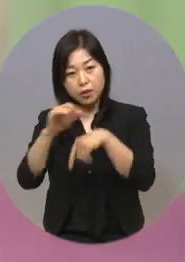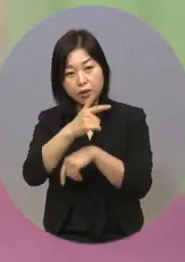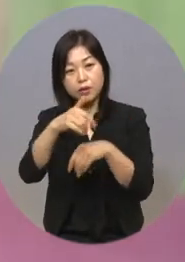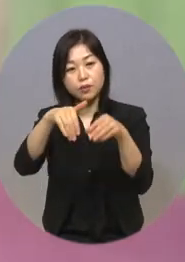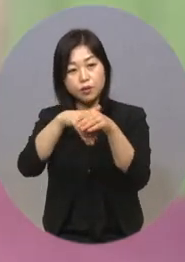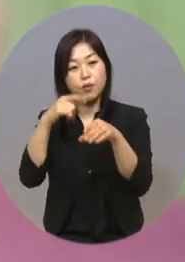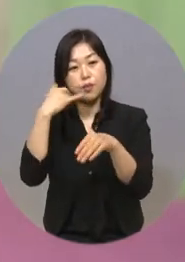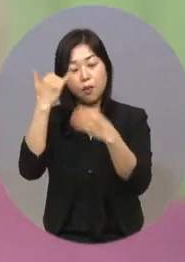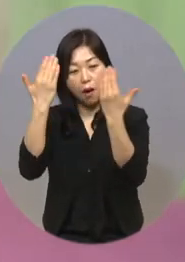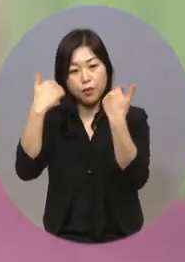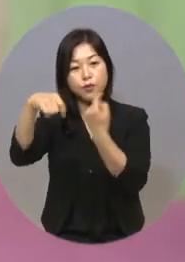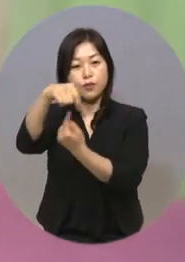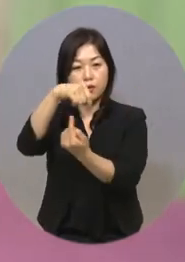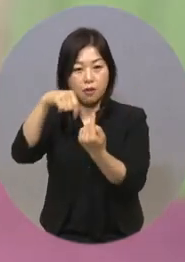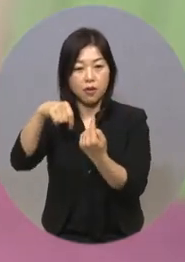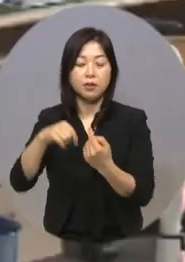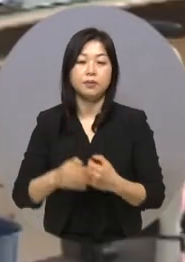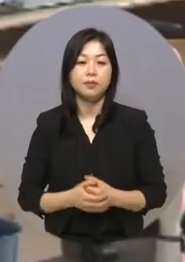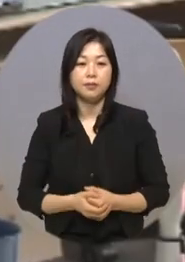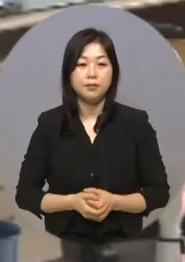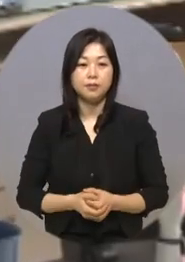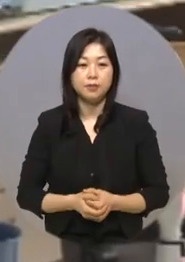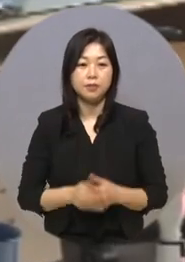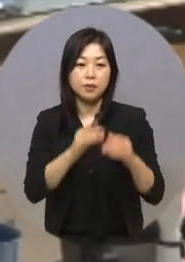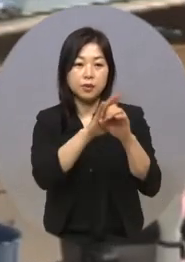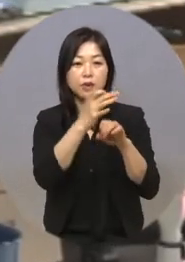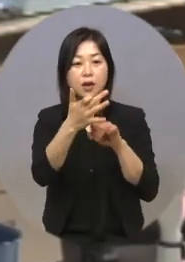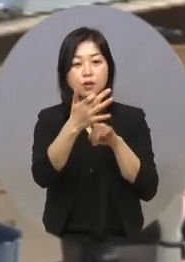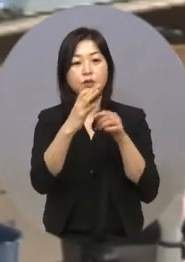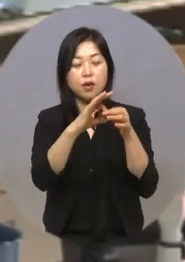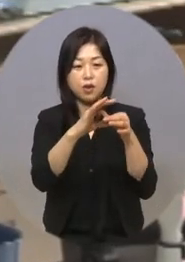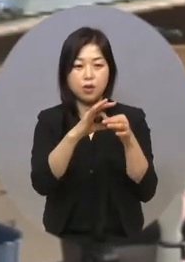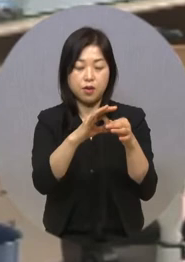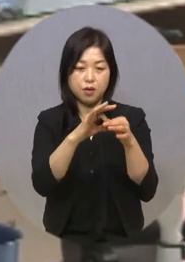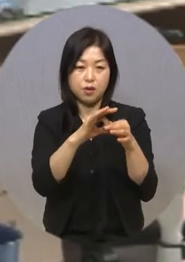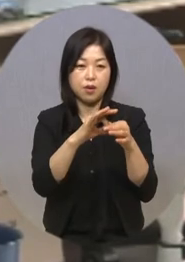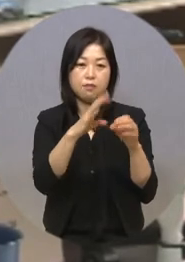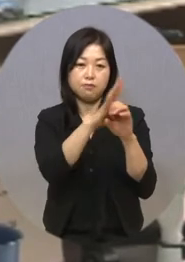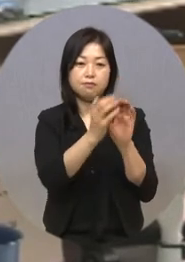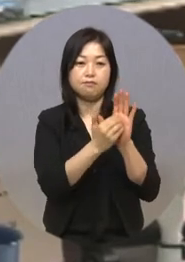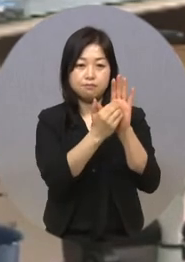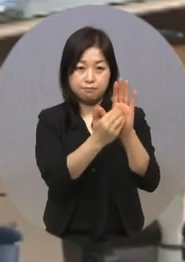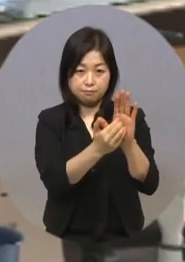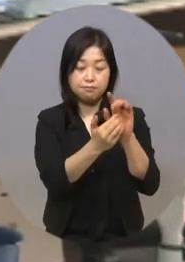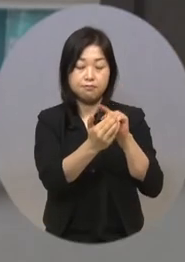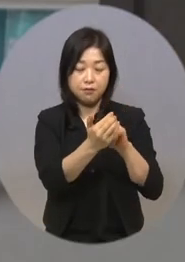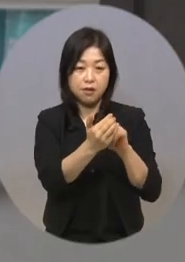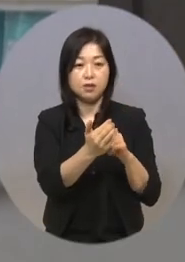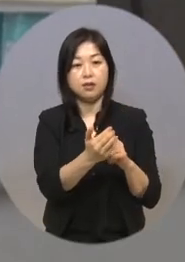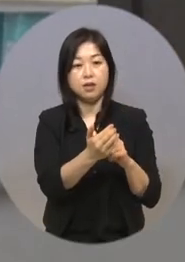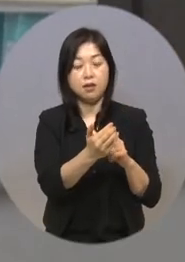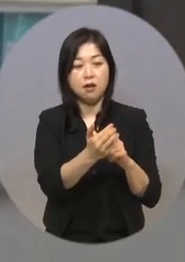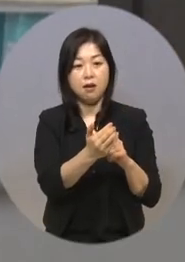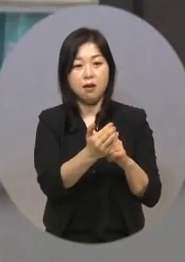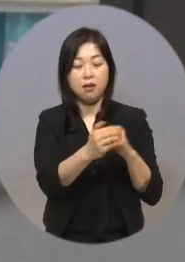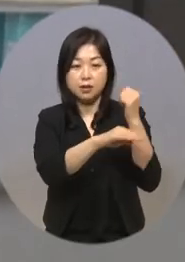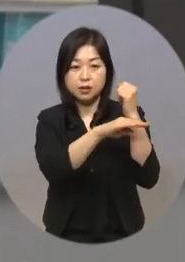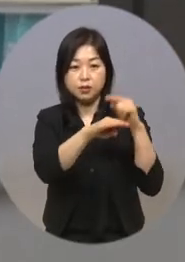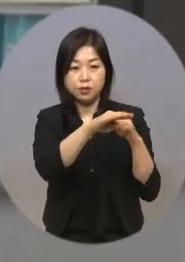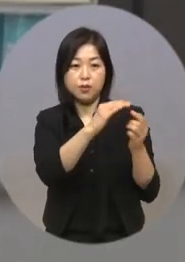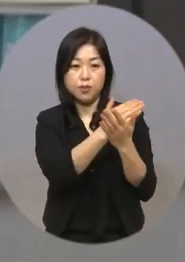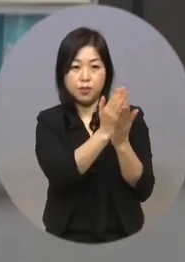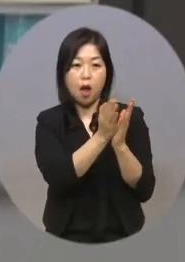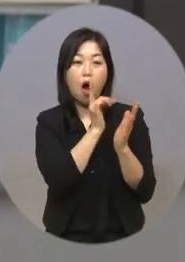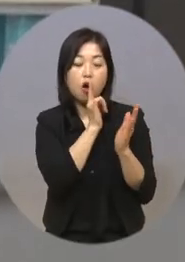나 부모 학교 를 운영합니다 코로나 일고 관련 주요 방역 채 침을 열 두 개의 언어로 제작해 최신 방역